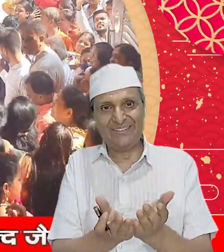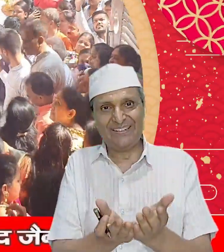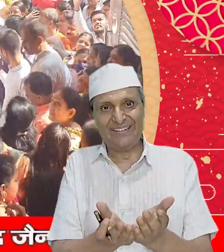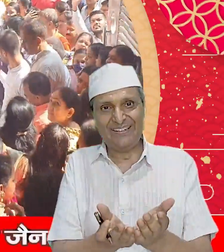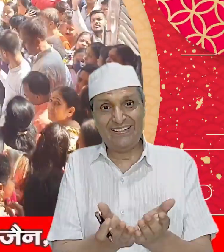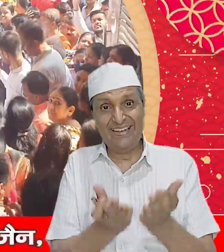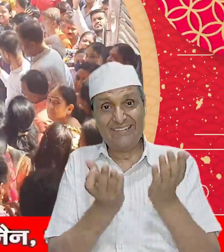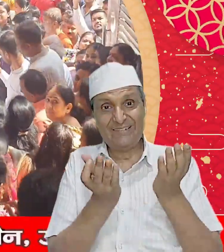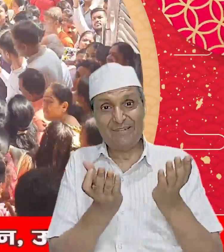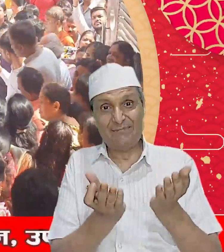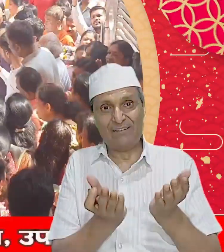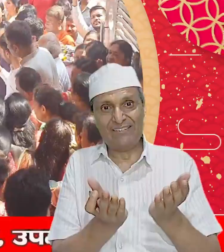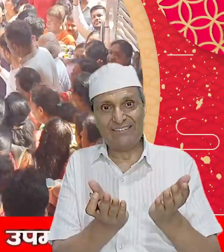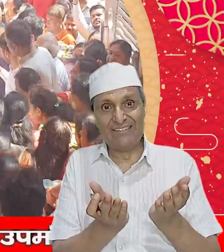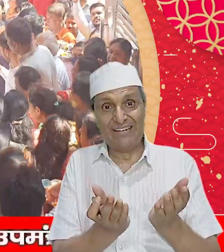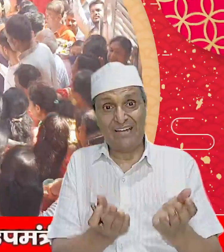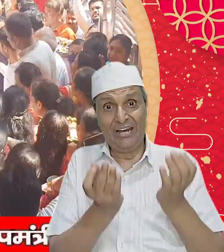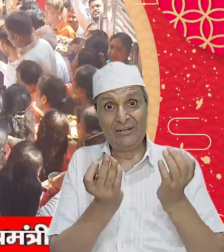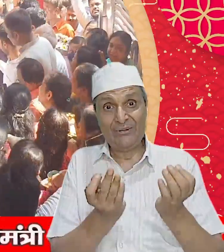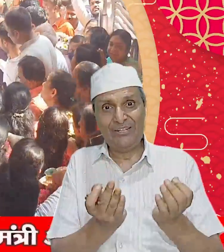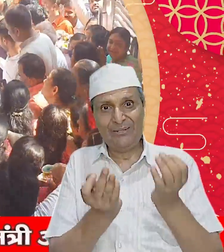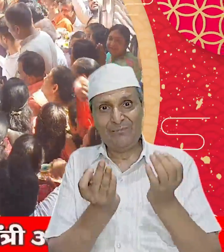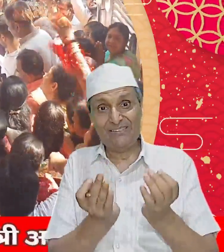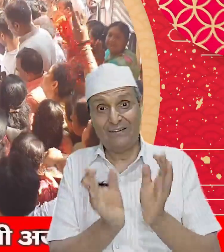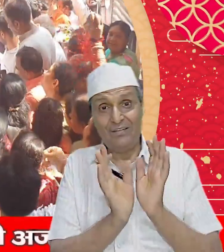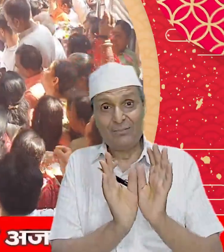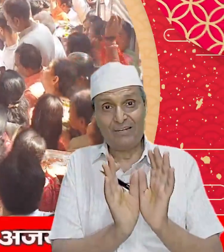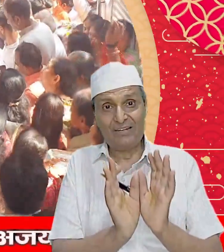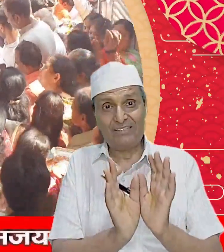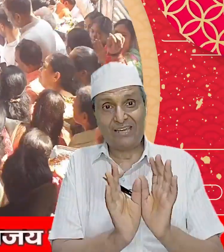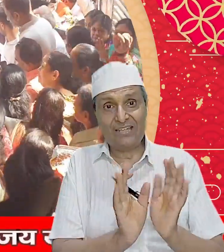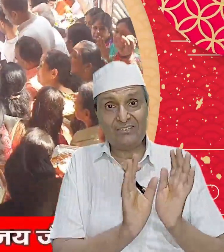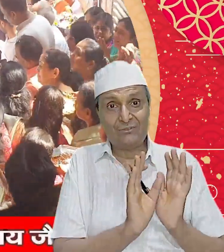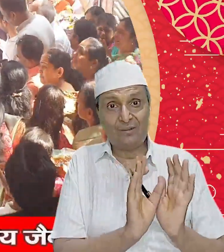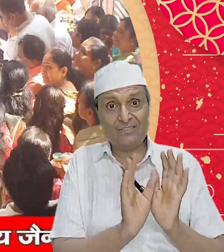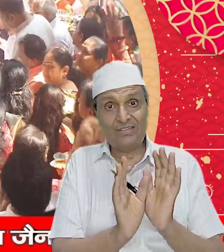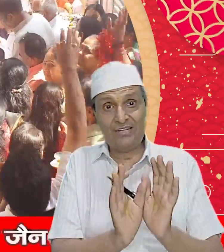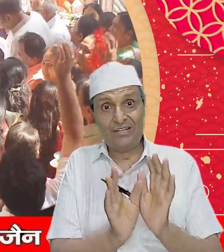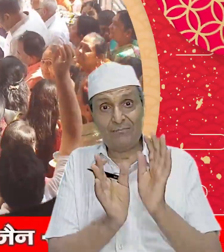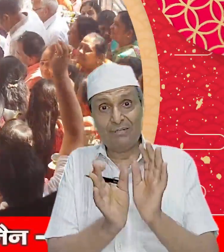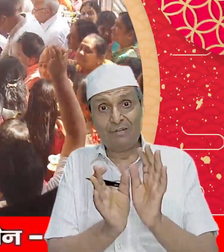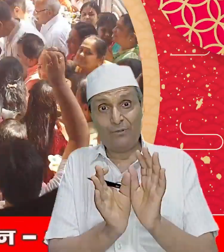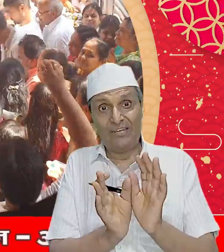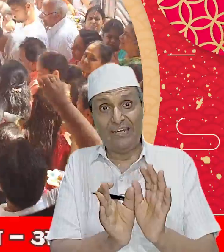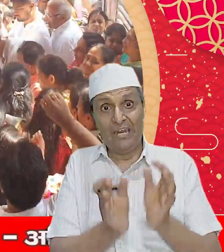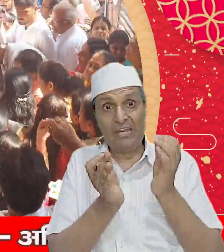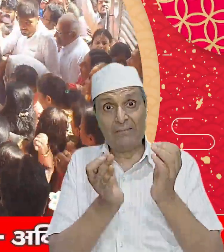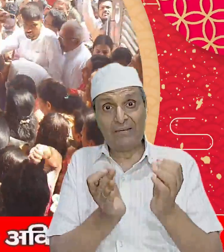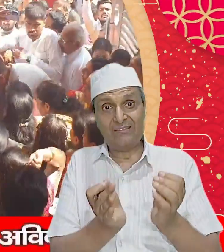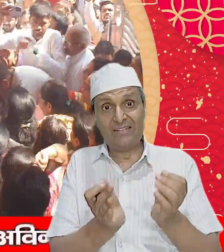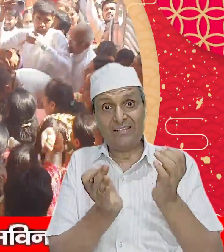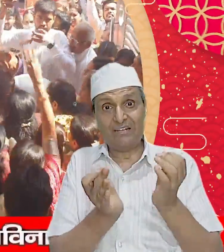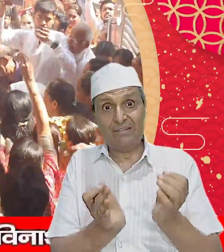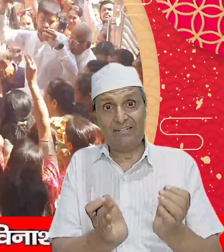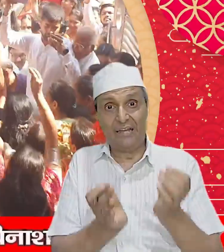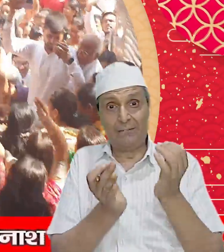प्रतीक होता है। ऐसे मनभावन दृश्य देखकर हर कोई रोमांच। इस बार कहा जाता है कि चतुर्मास दिल्ली का नंबर वन होने की एक